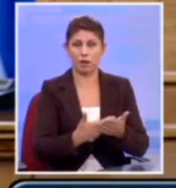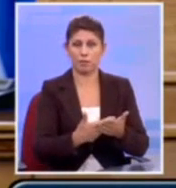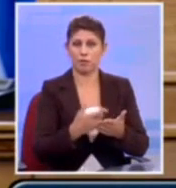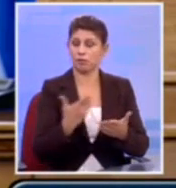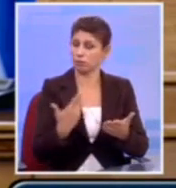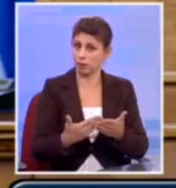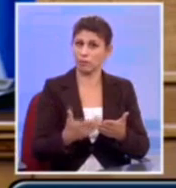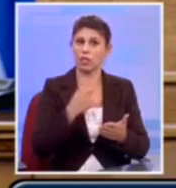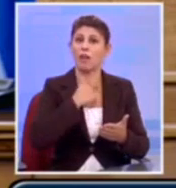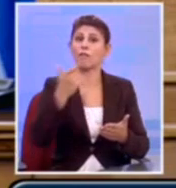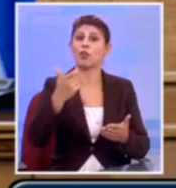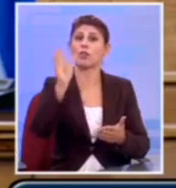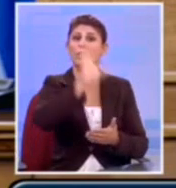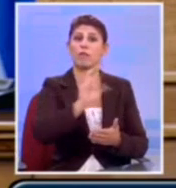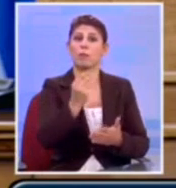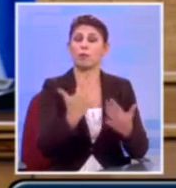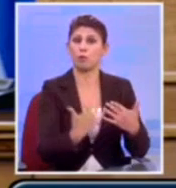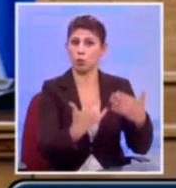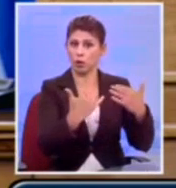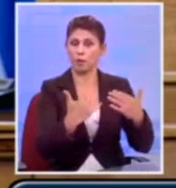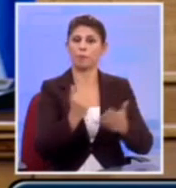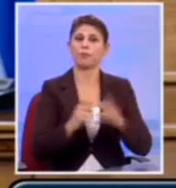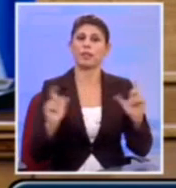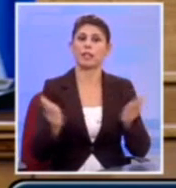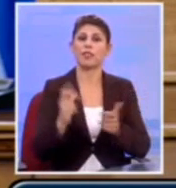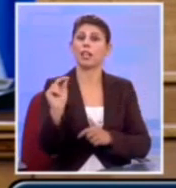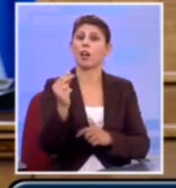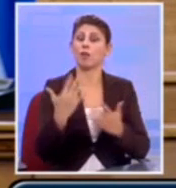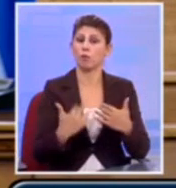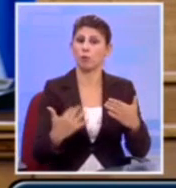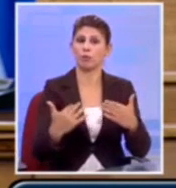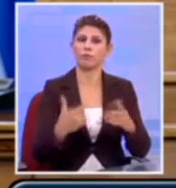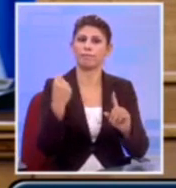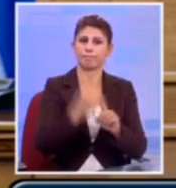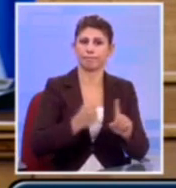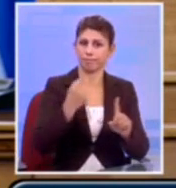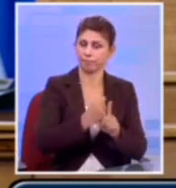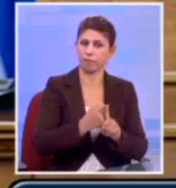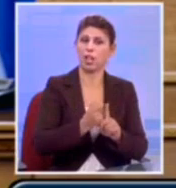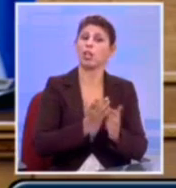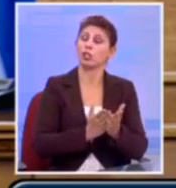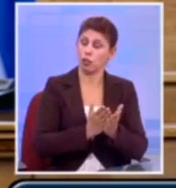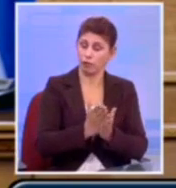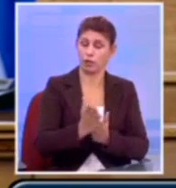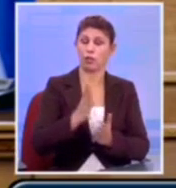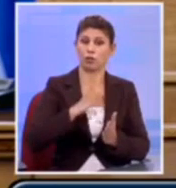επιχειρηματολογία και φωνή στο Ευρωπαϊκό Κοινοβούλιο και στα Εθνικά Κοινοβούλια υπερασπιζόμενος το δίκαιο των